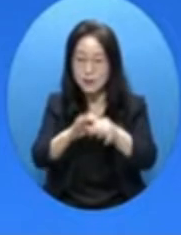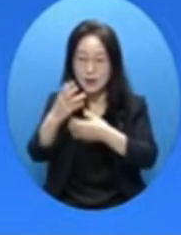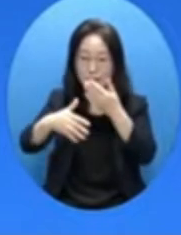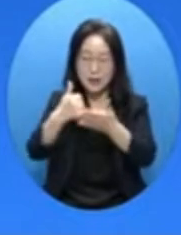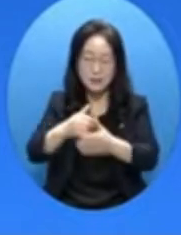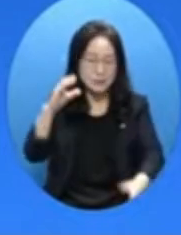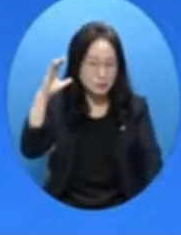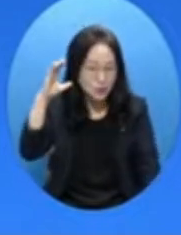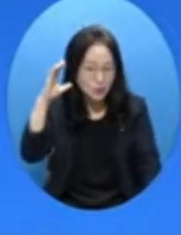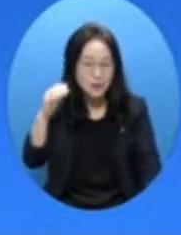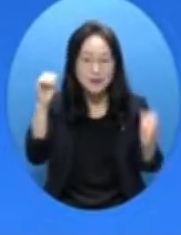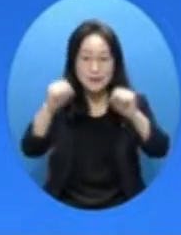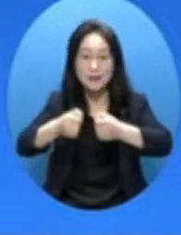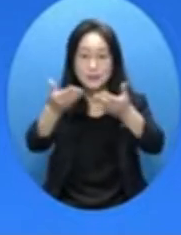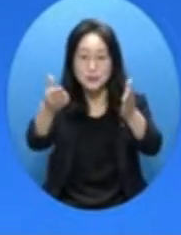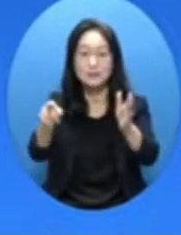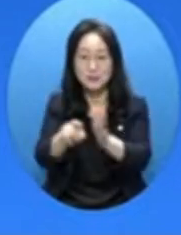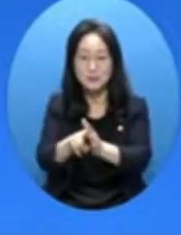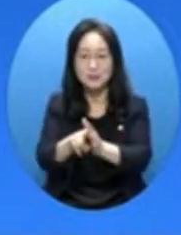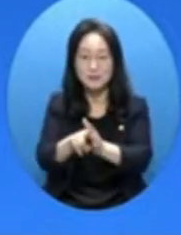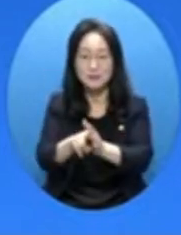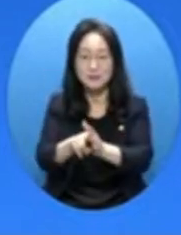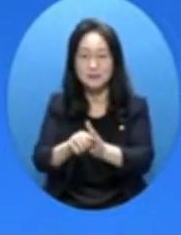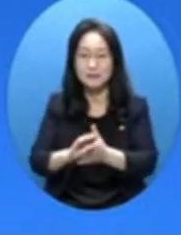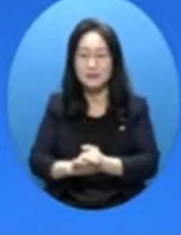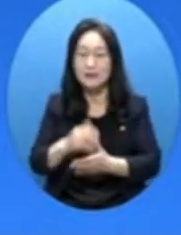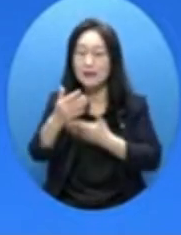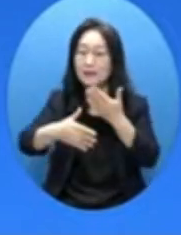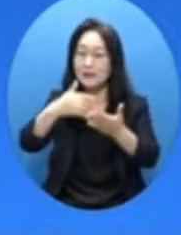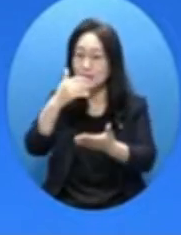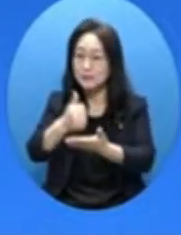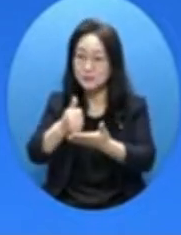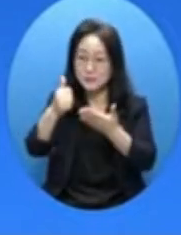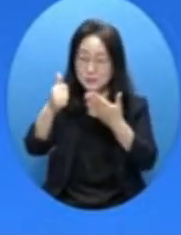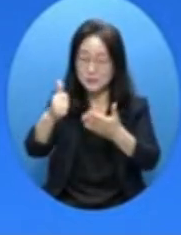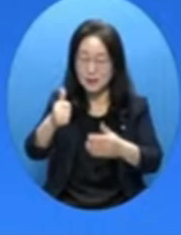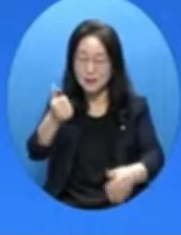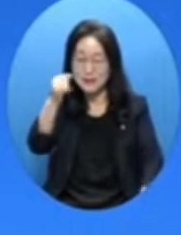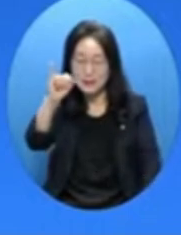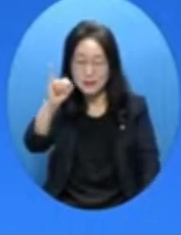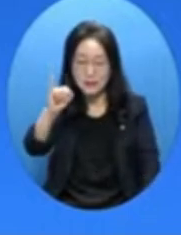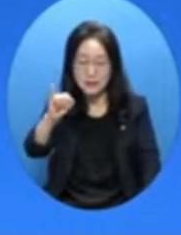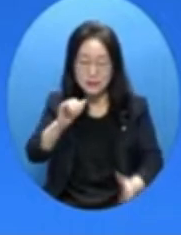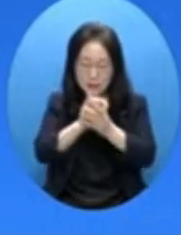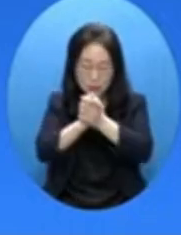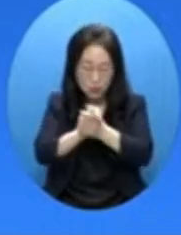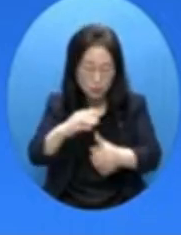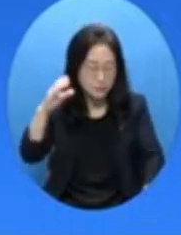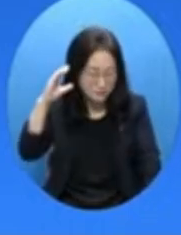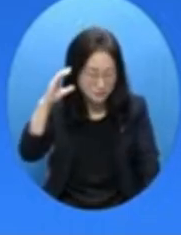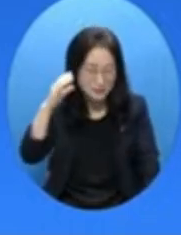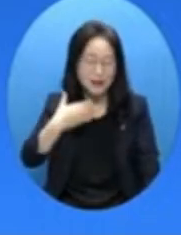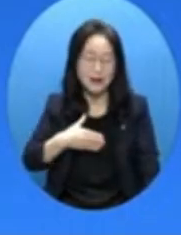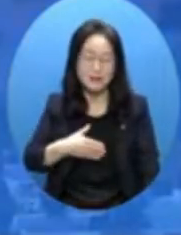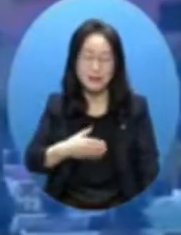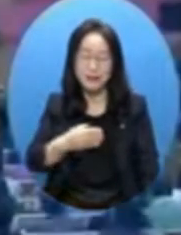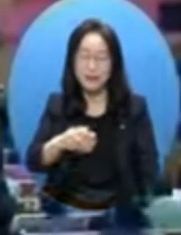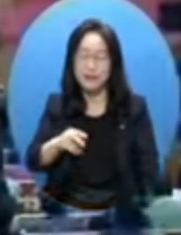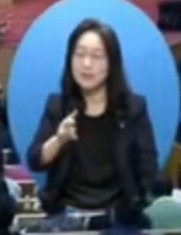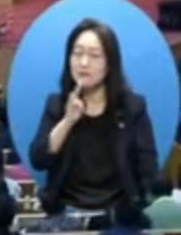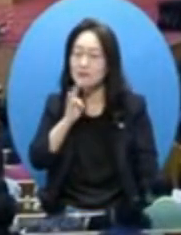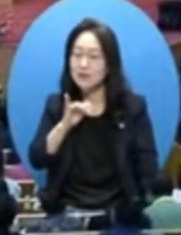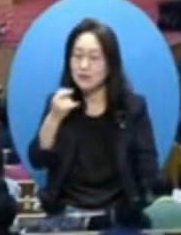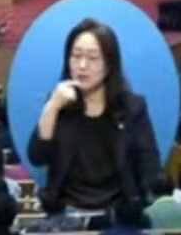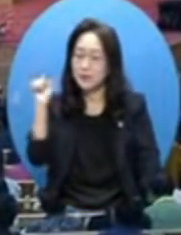기도를 들으시고 응답하시는 것입니다. 하나님께서 히스기야 왕의 기도를 들으시고 이사야 선지자를 보내어